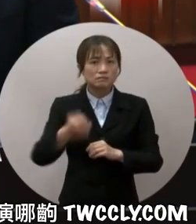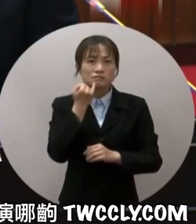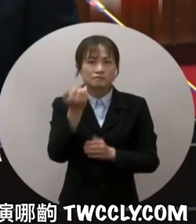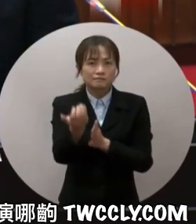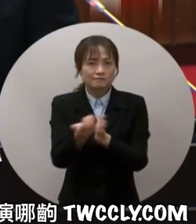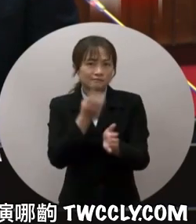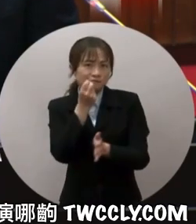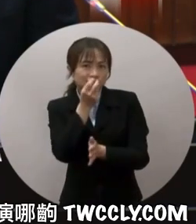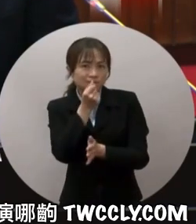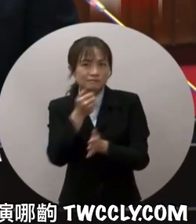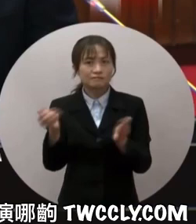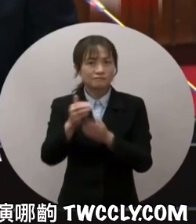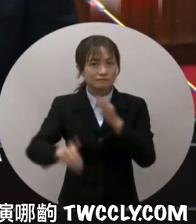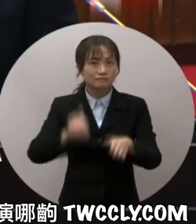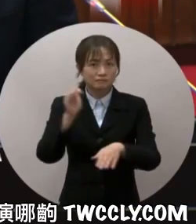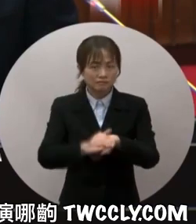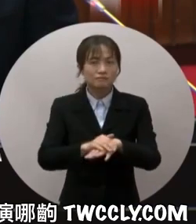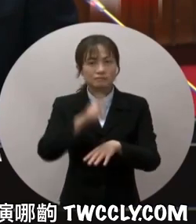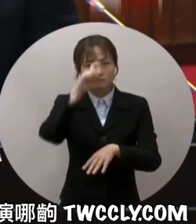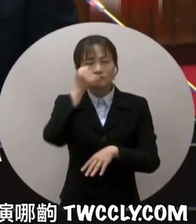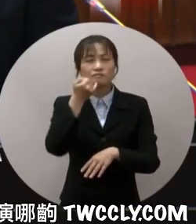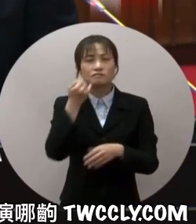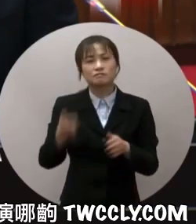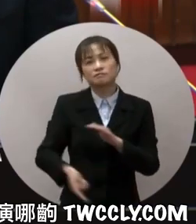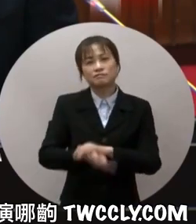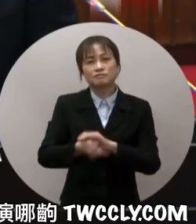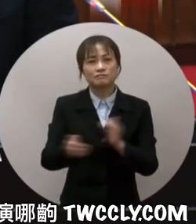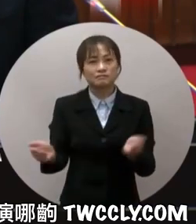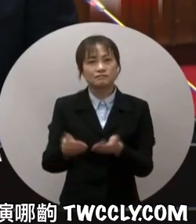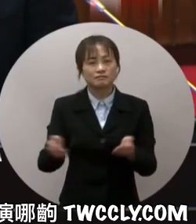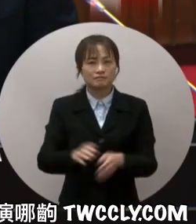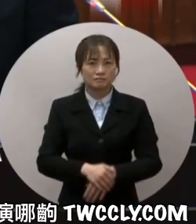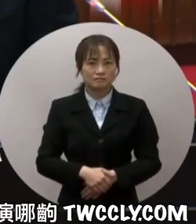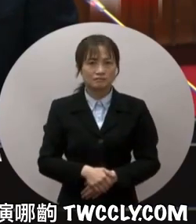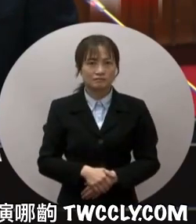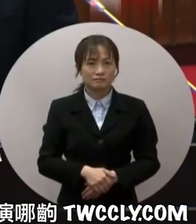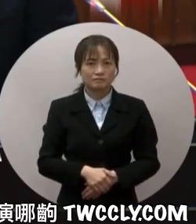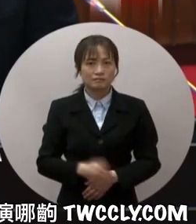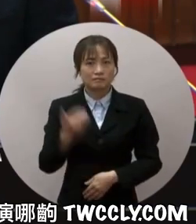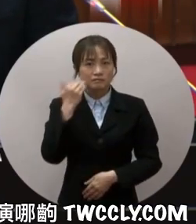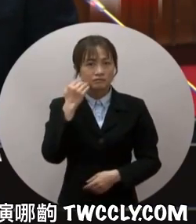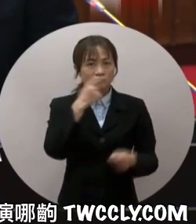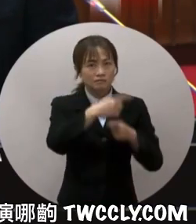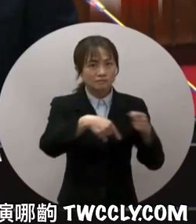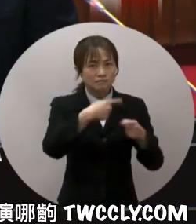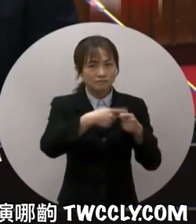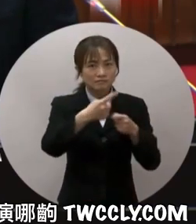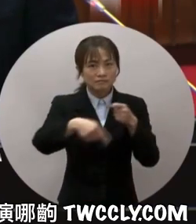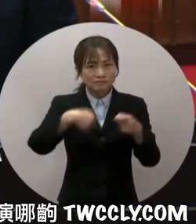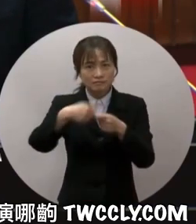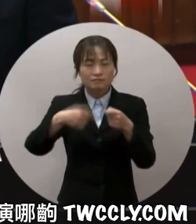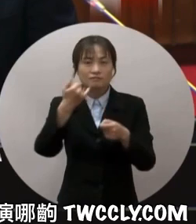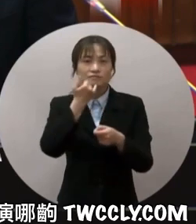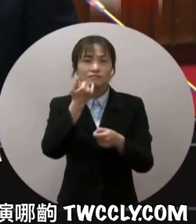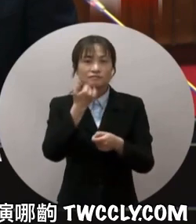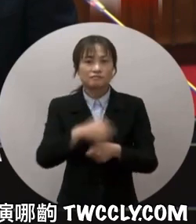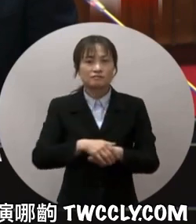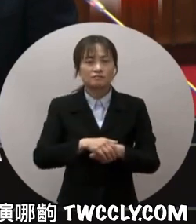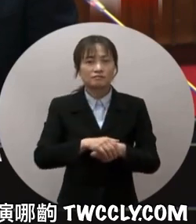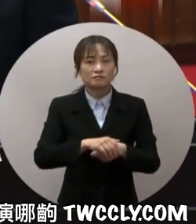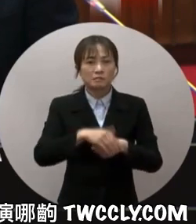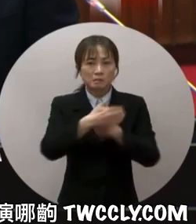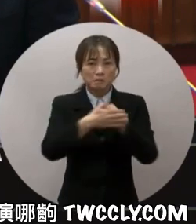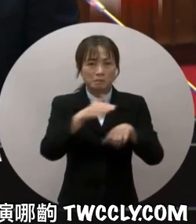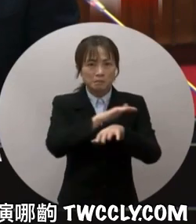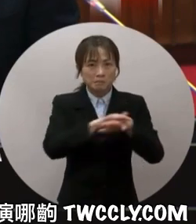我們就有機會讓他及早動工及早完工每一年如果多拯救幾位的性命的話